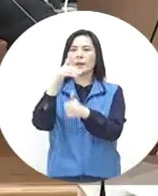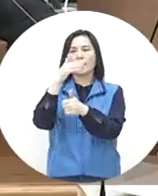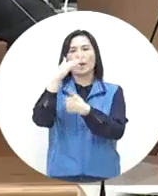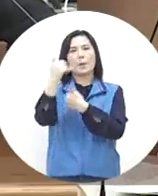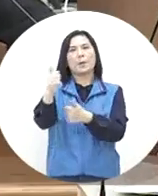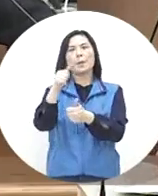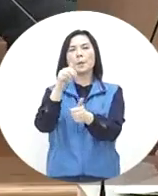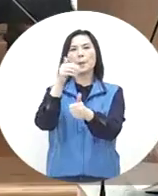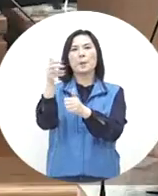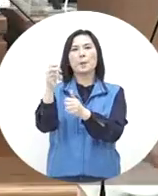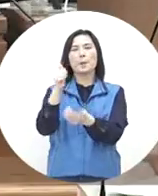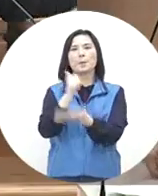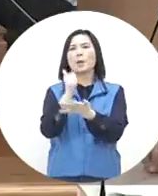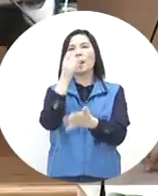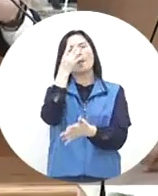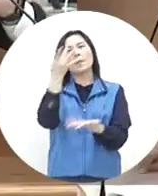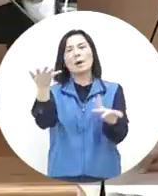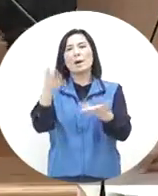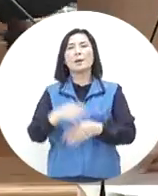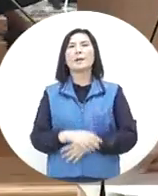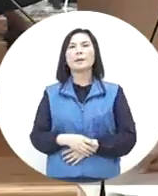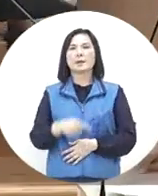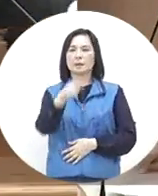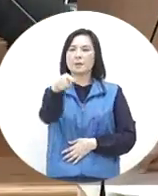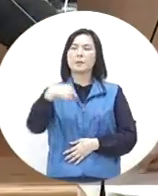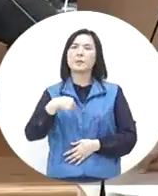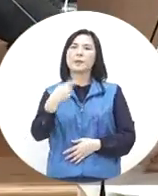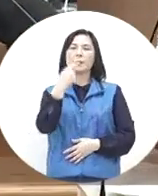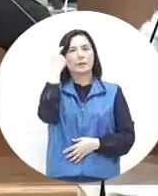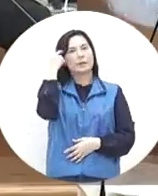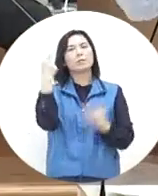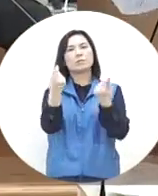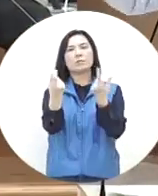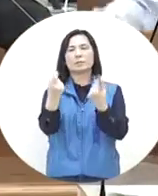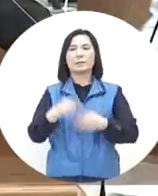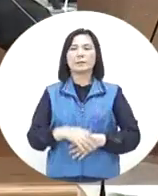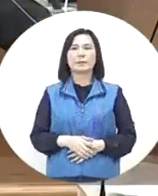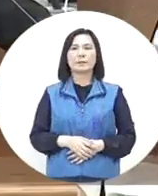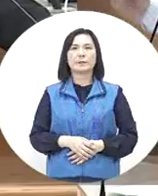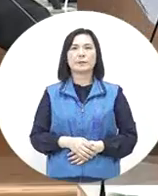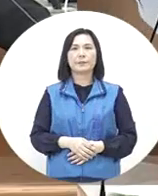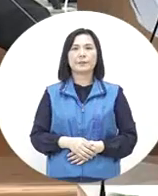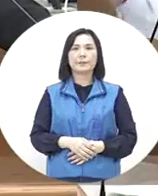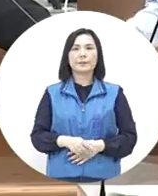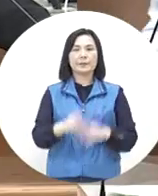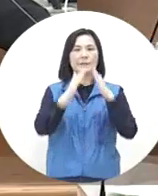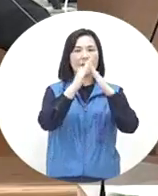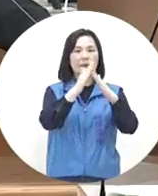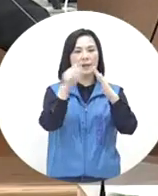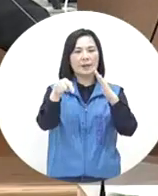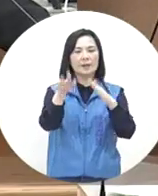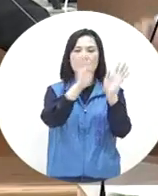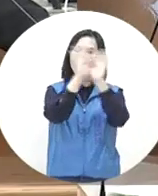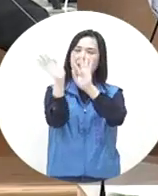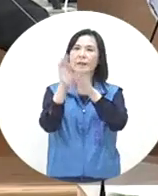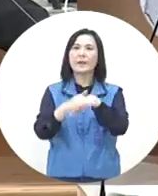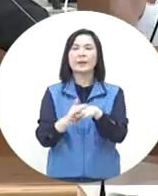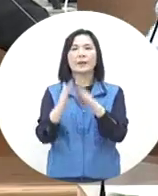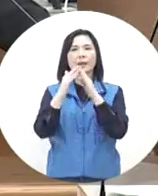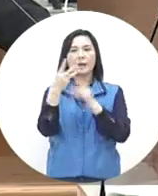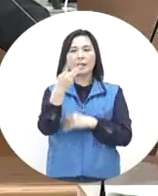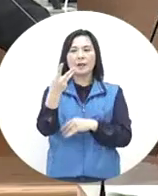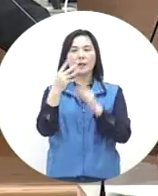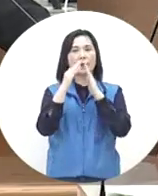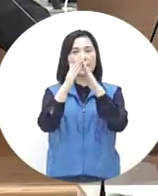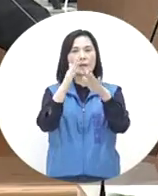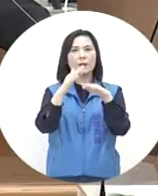好嘛，你嘛就想要搞完 善 啦， 咱 拢赶快的心情嘛，包括咱的城乡风貌、都更三建，还有咱的